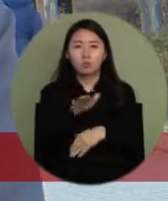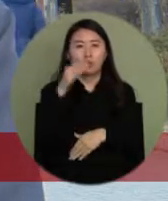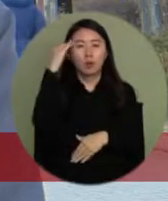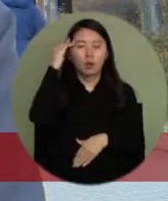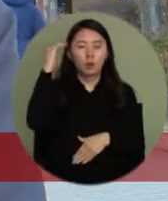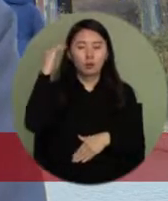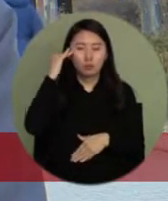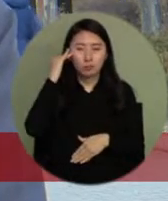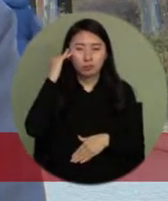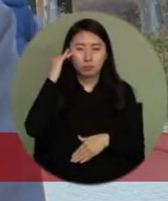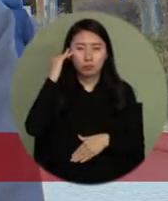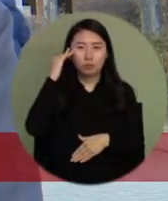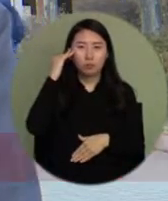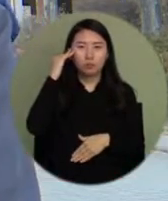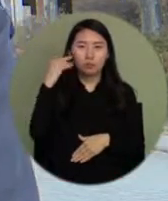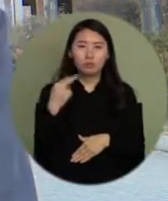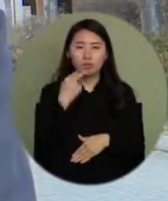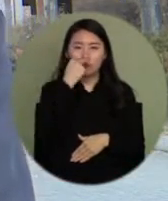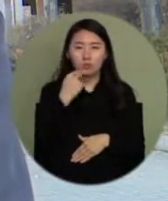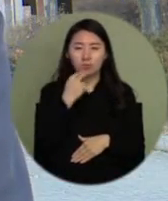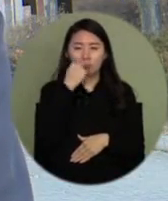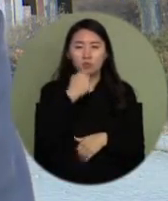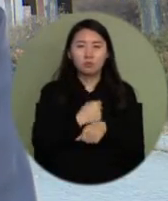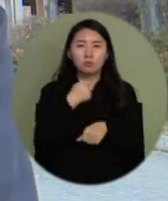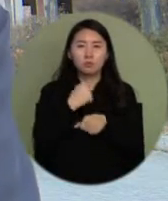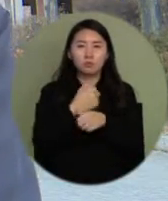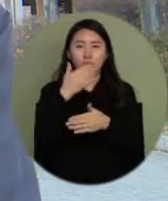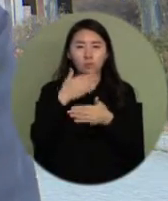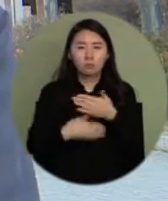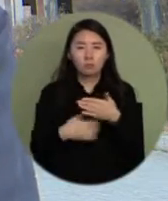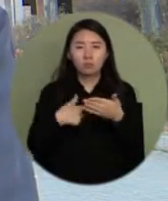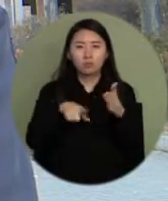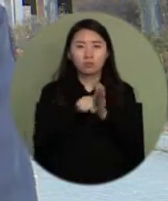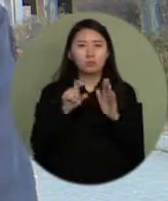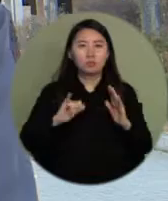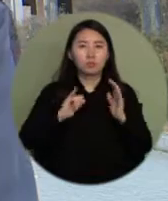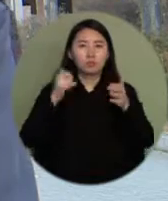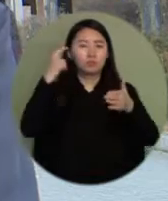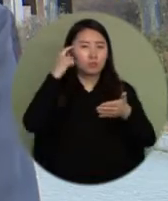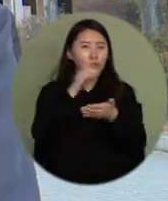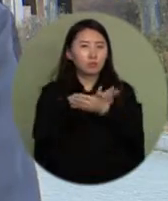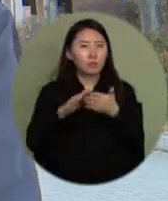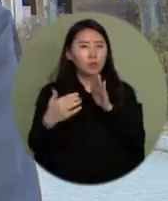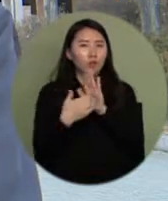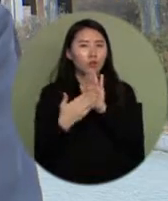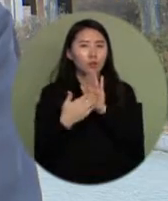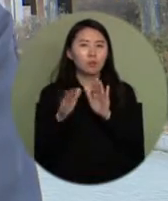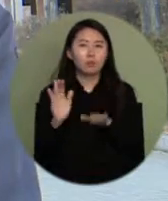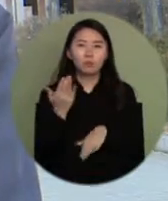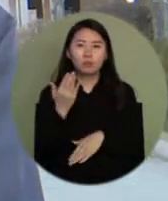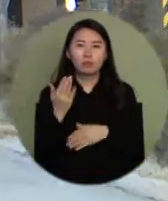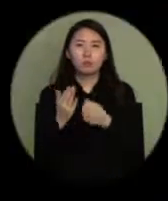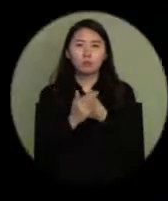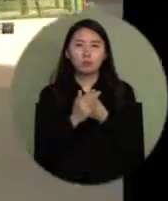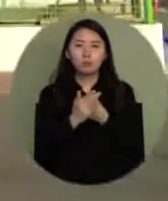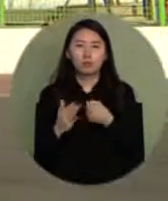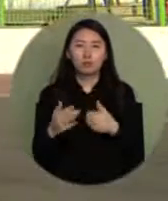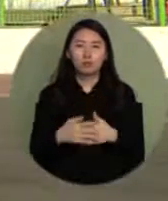대한민국의 생존에 직결되고 또 세계 평화에 저해되는 그런 요소이기